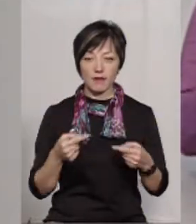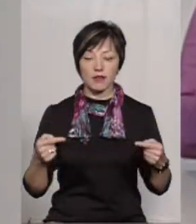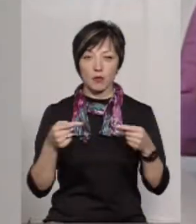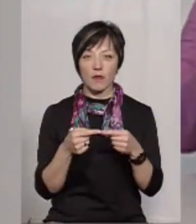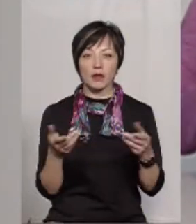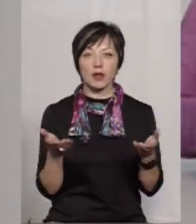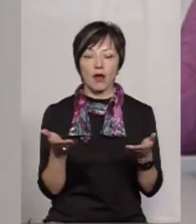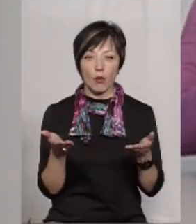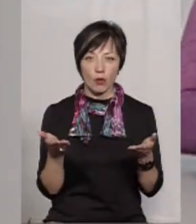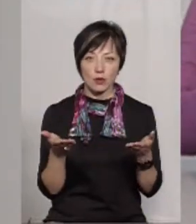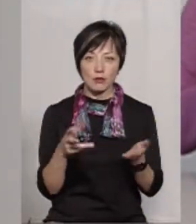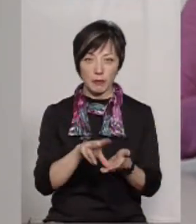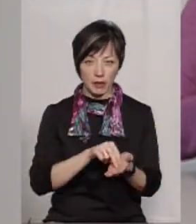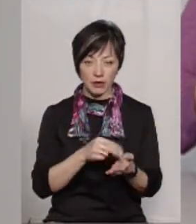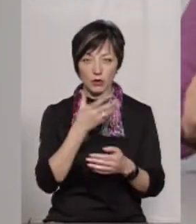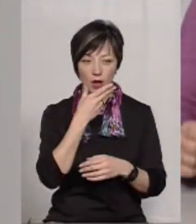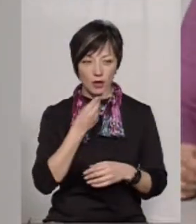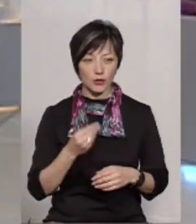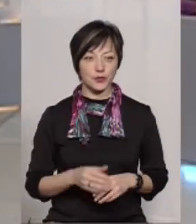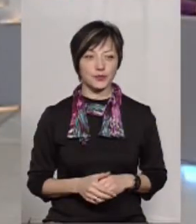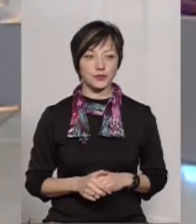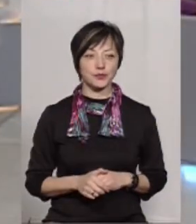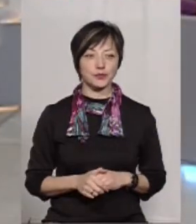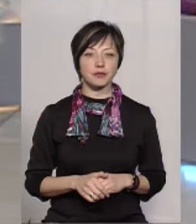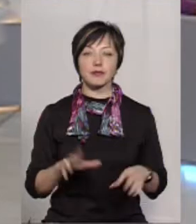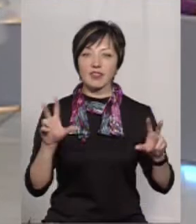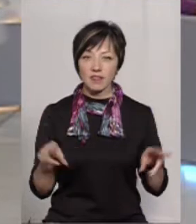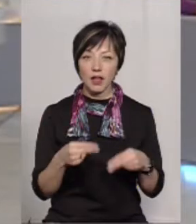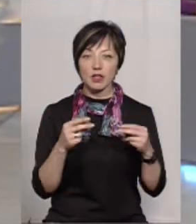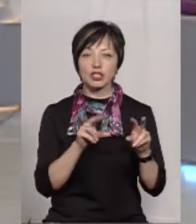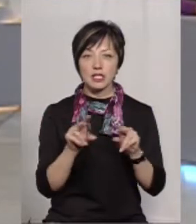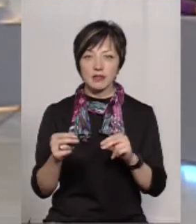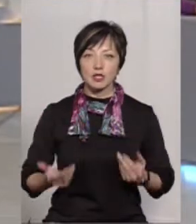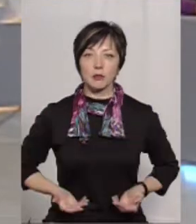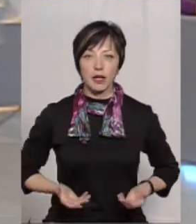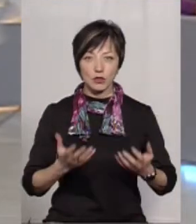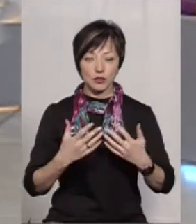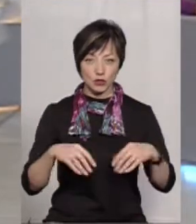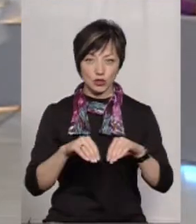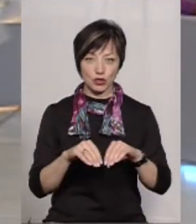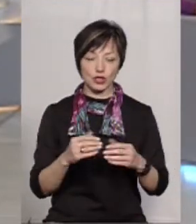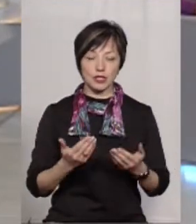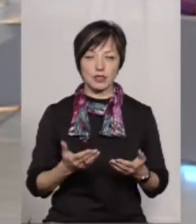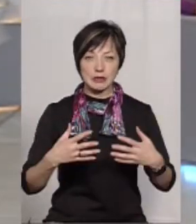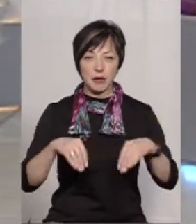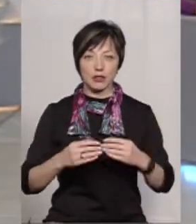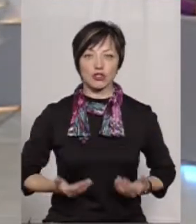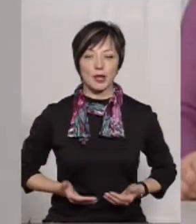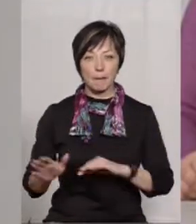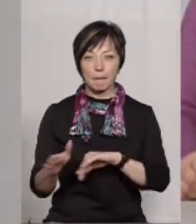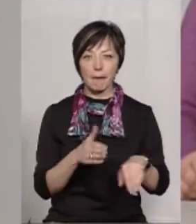відповідно якогось прикладу гарного, вдалого сімейного і щасливого сімейного життя. Пані